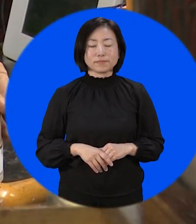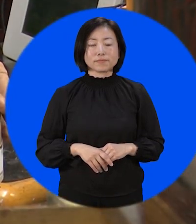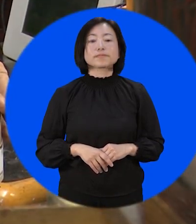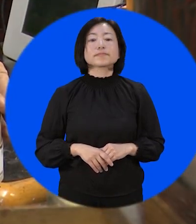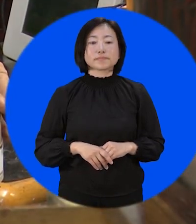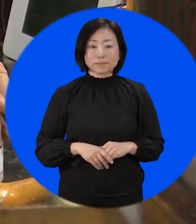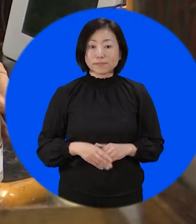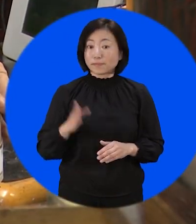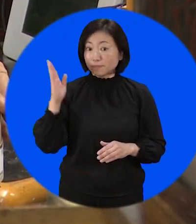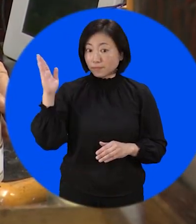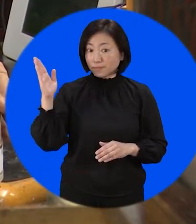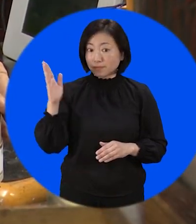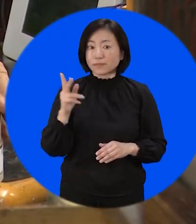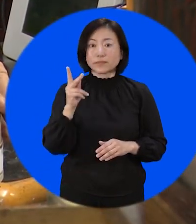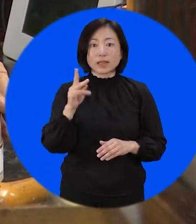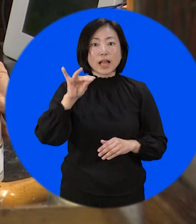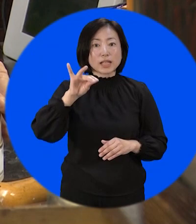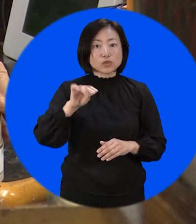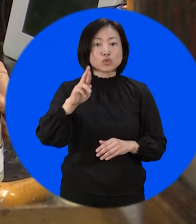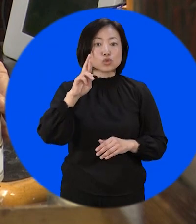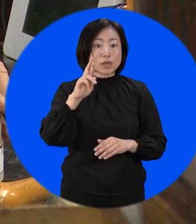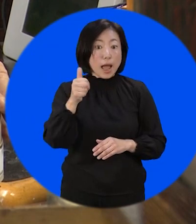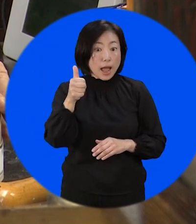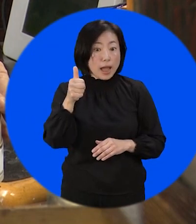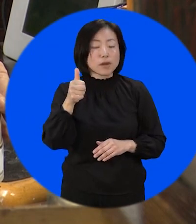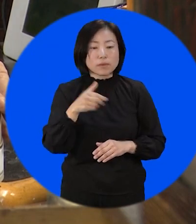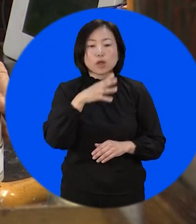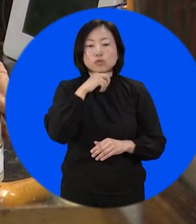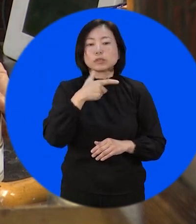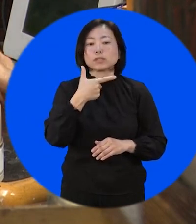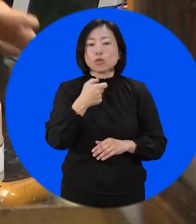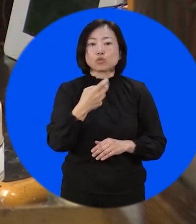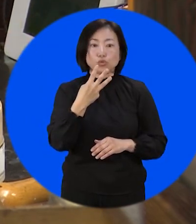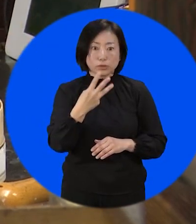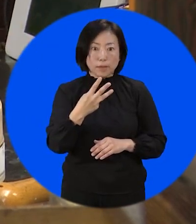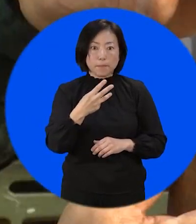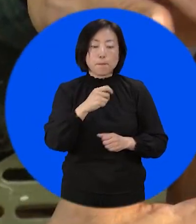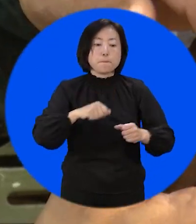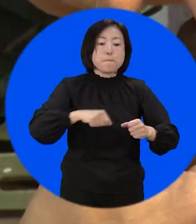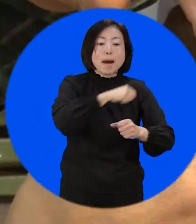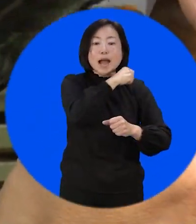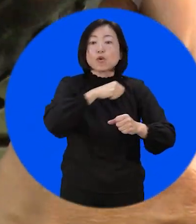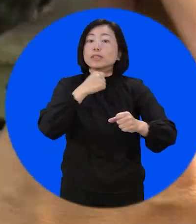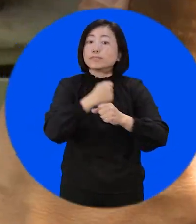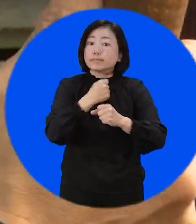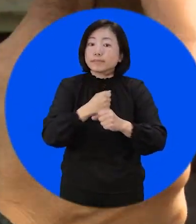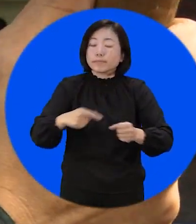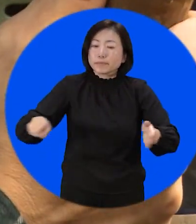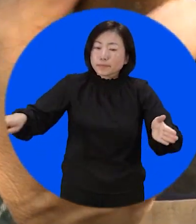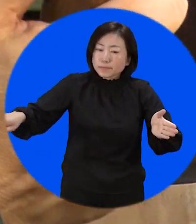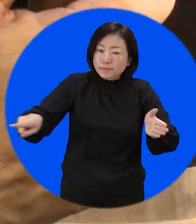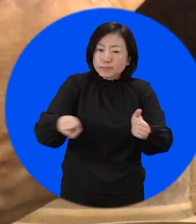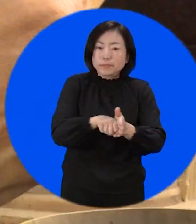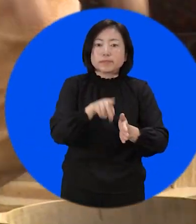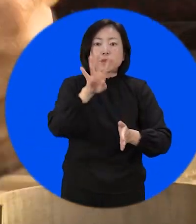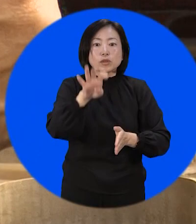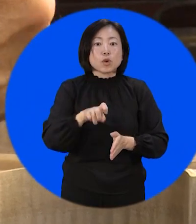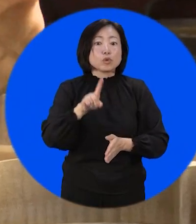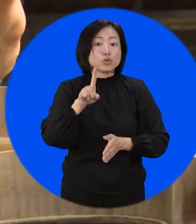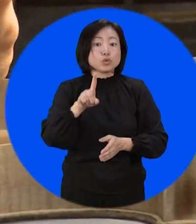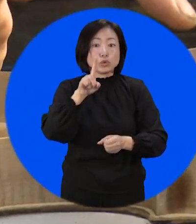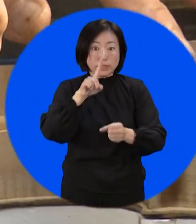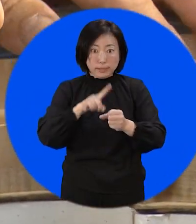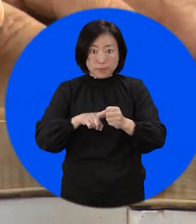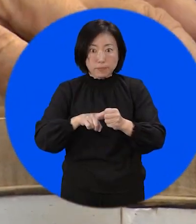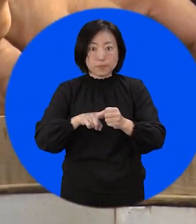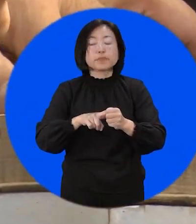桂俊明さん、63歳、この道41年の大ベテランです。その確